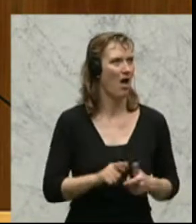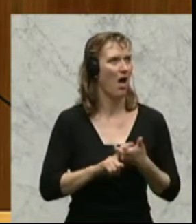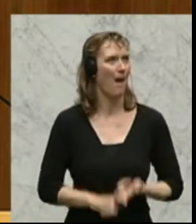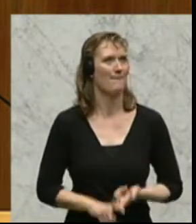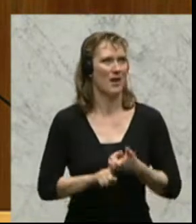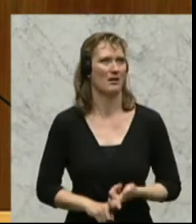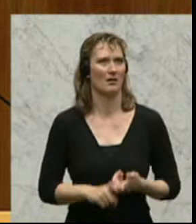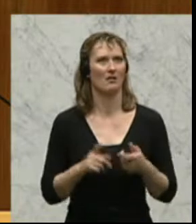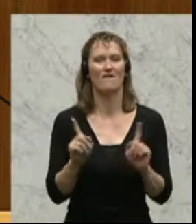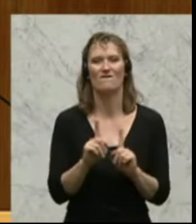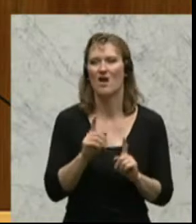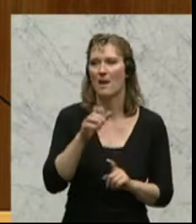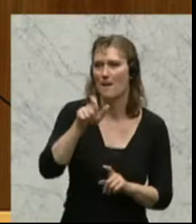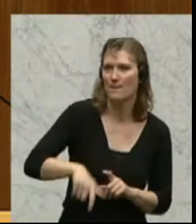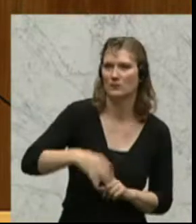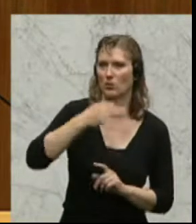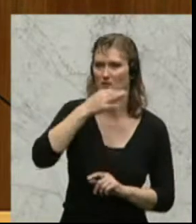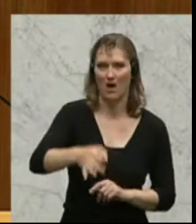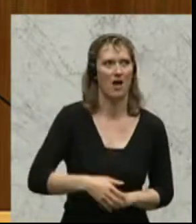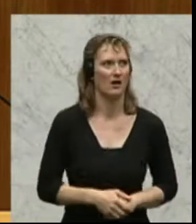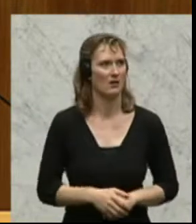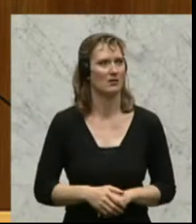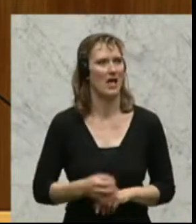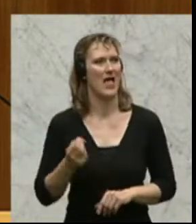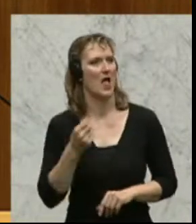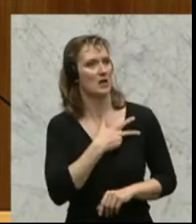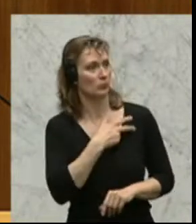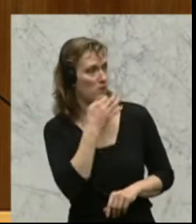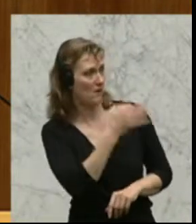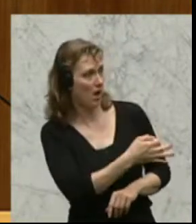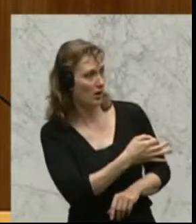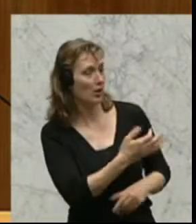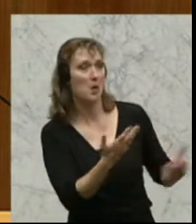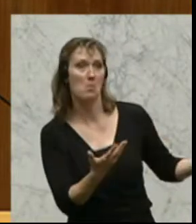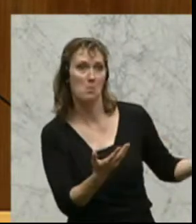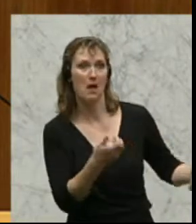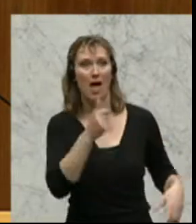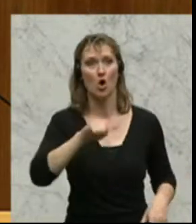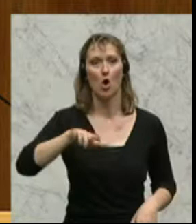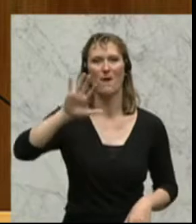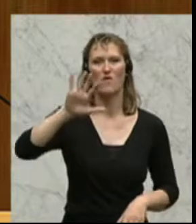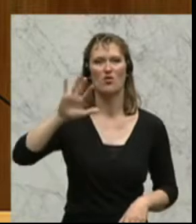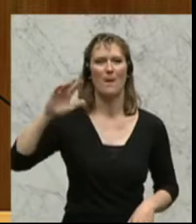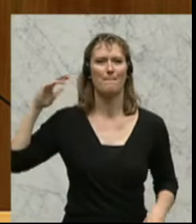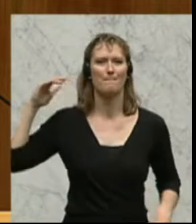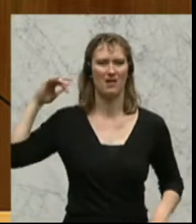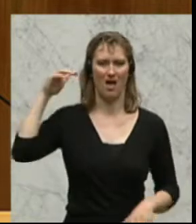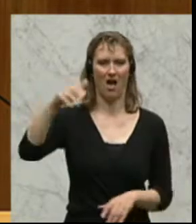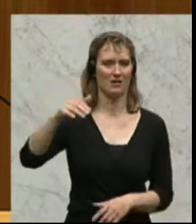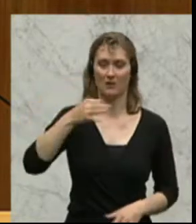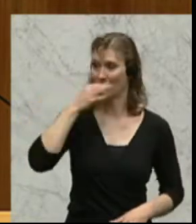Sie fragen. Fragen Sie die SPÖ, dann heißt es 1,5 Milliarden. Fragen Sie die